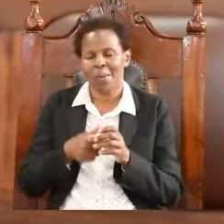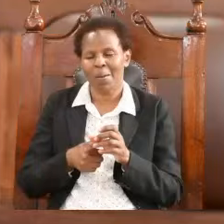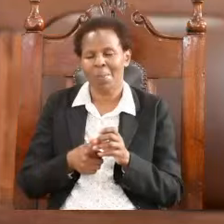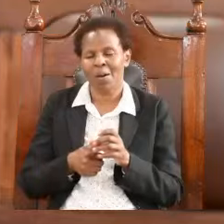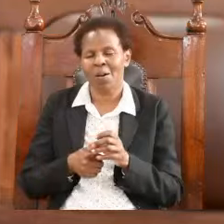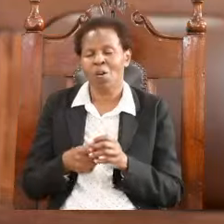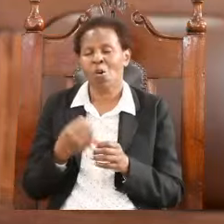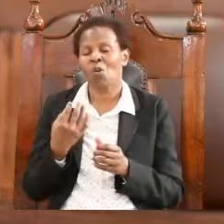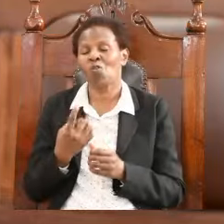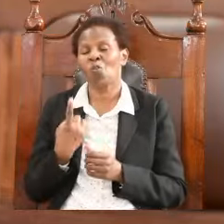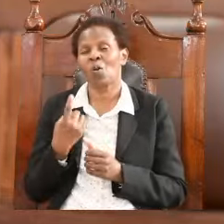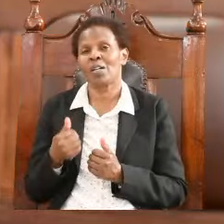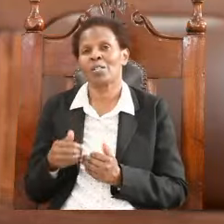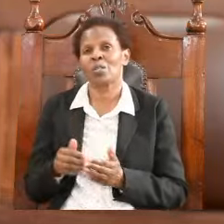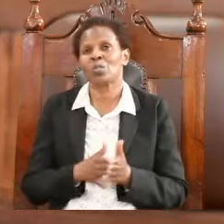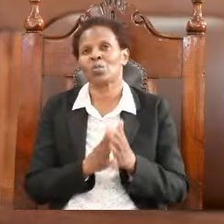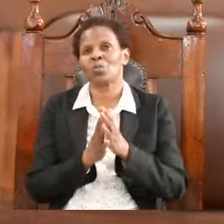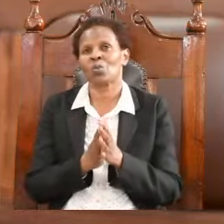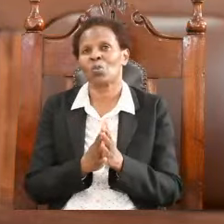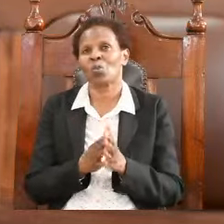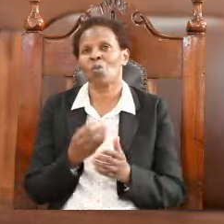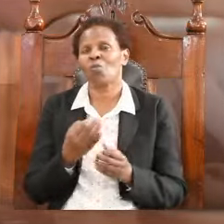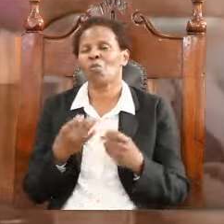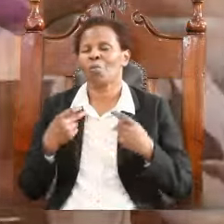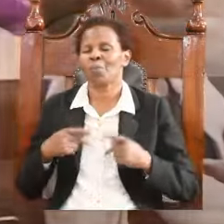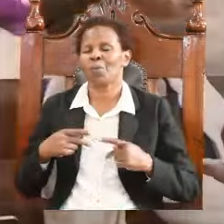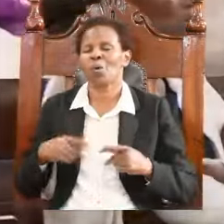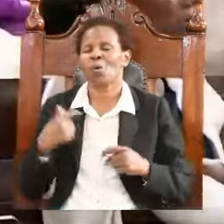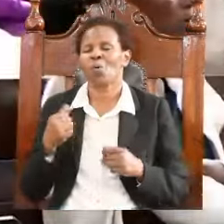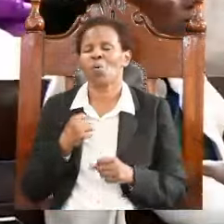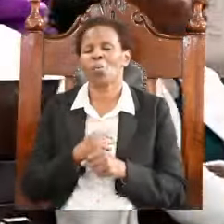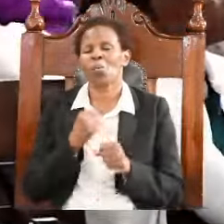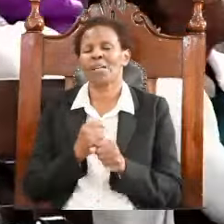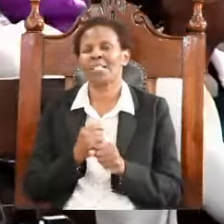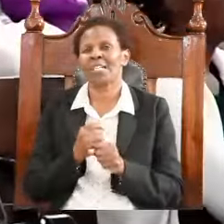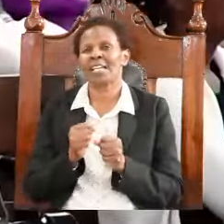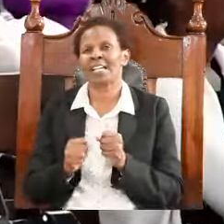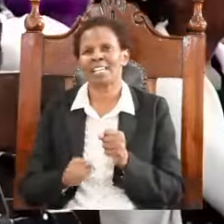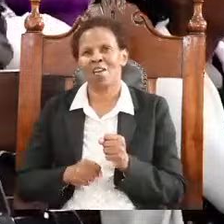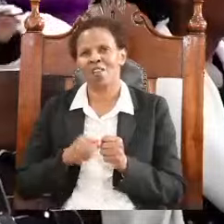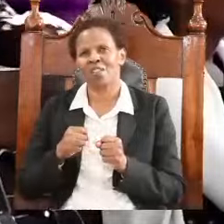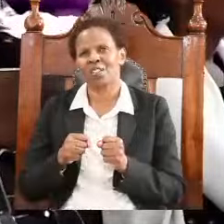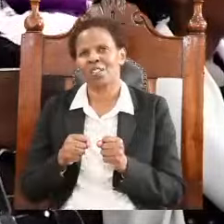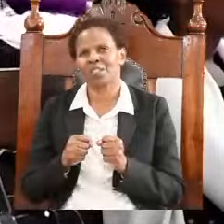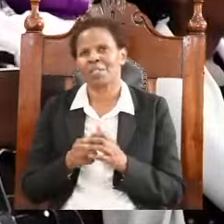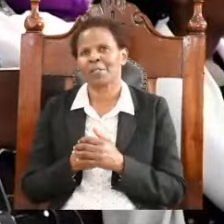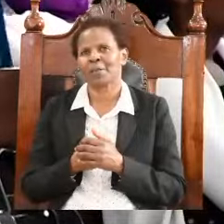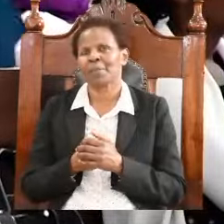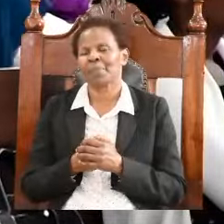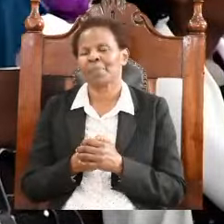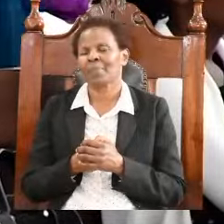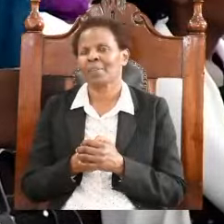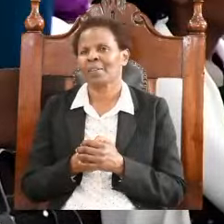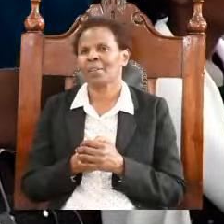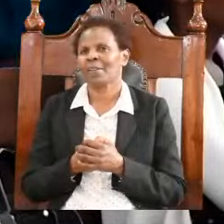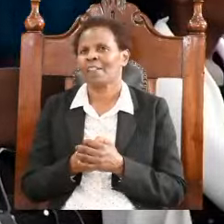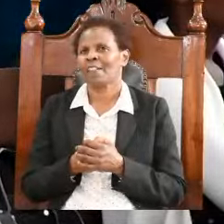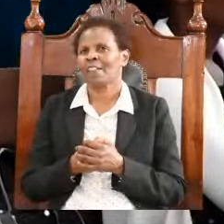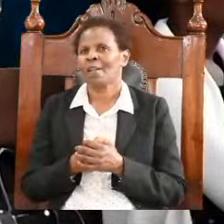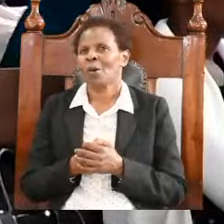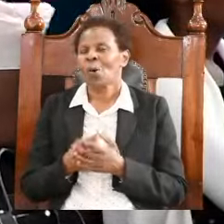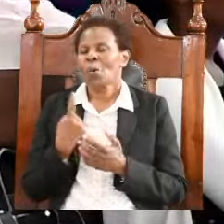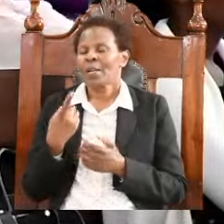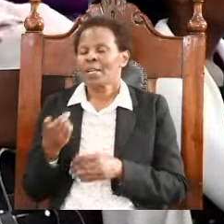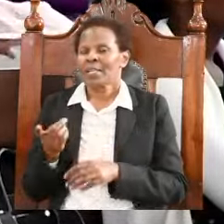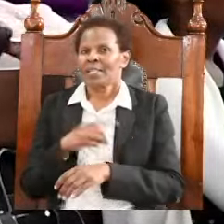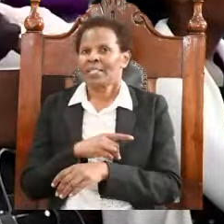rugano rwa andu marutaga wira handu factory-ini na hau marutaga wira factory ma muthenya